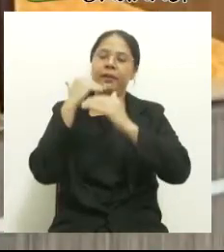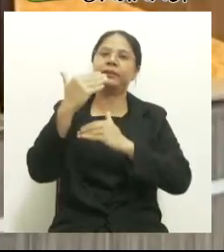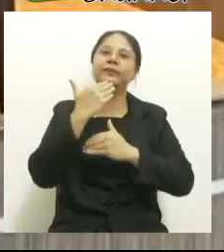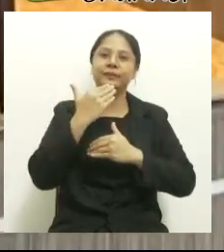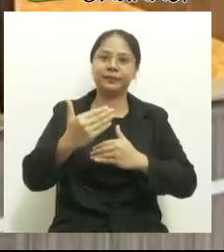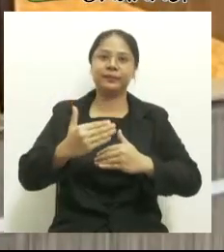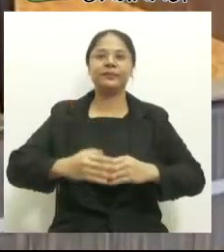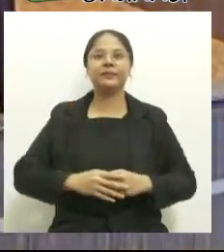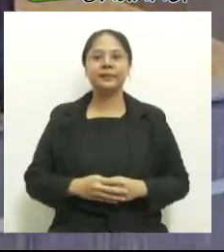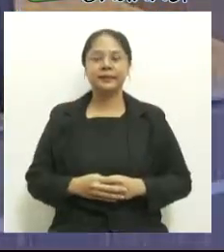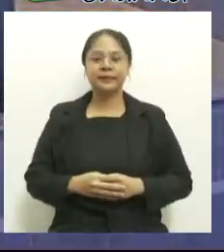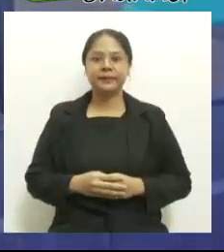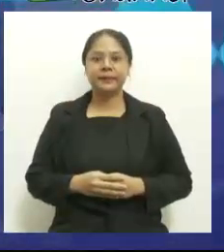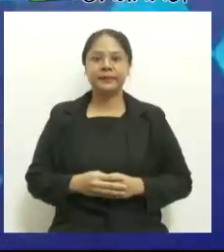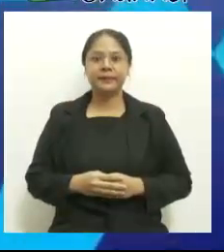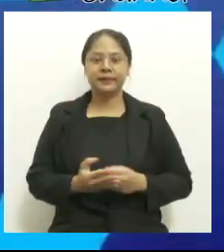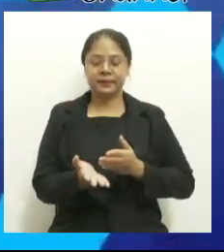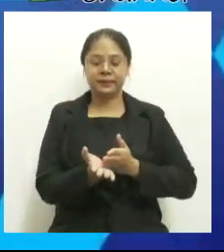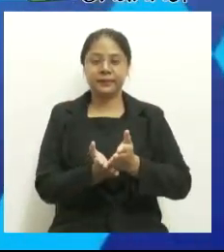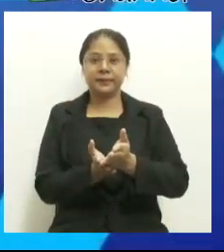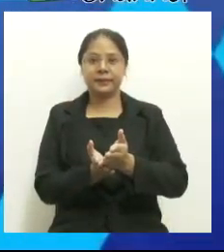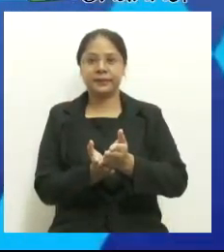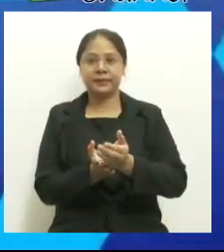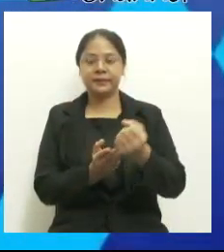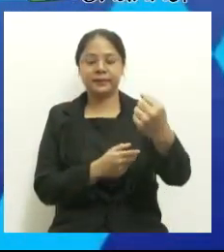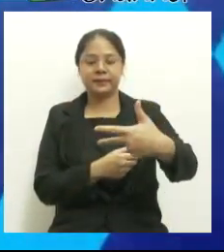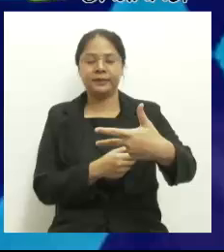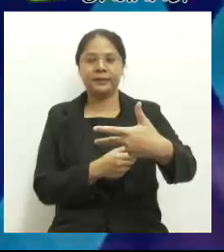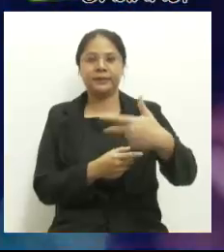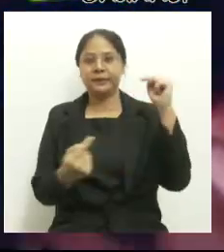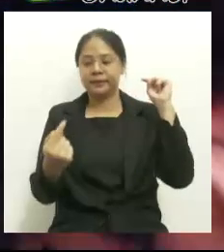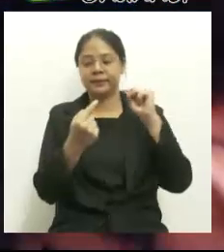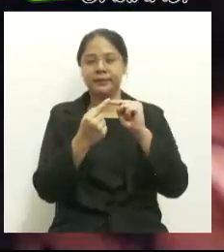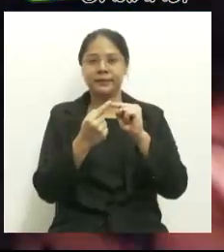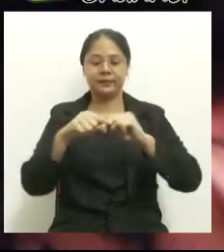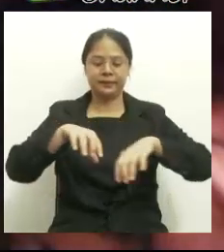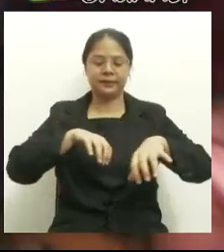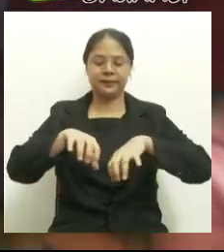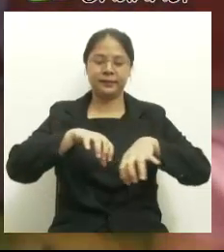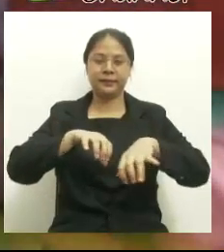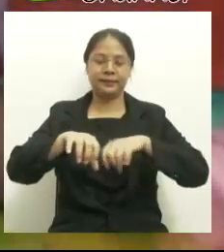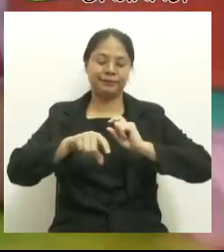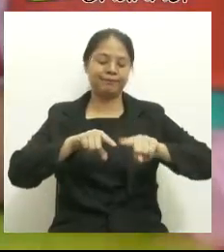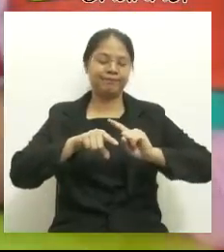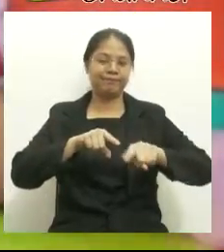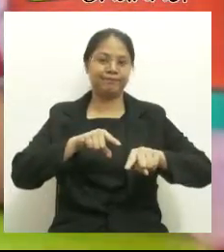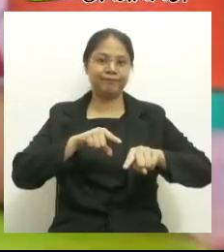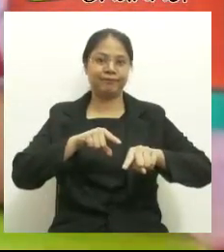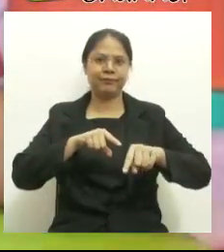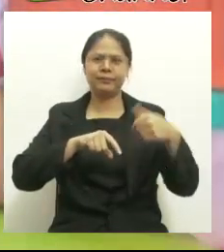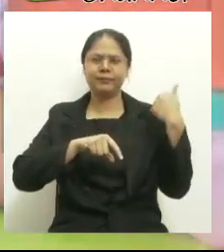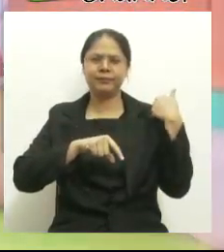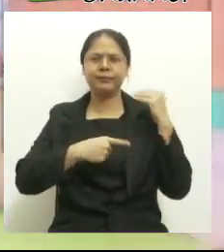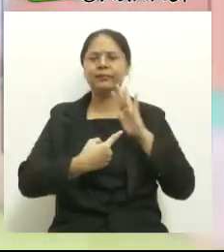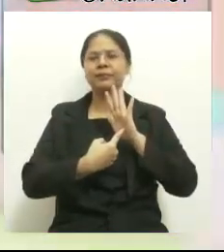องด้านที่3ด้านการบริหารจัดการโรงเรียนมีระบบบริหารจัดการอย่างมีคุณภาพได้แก่โ